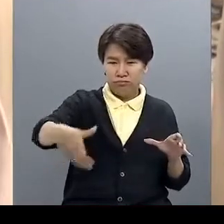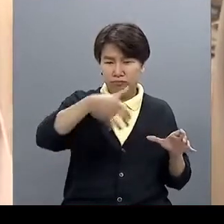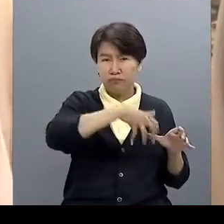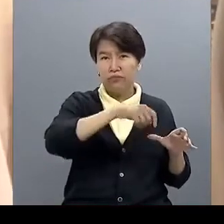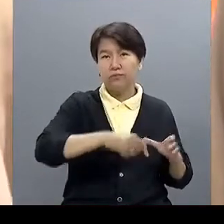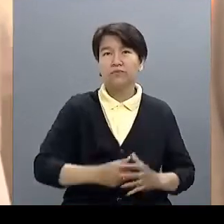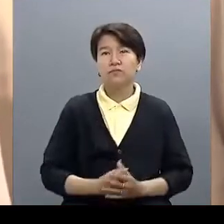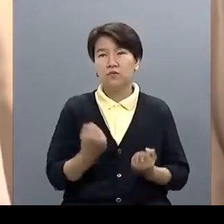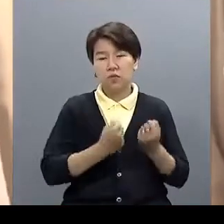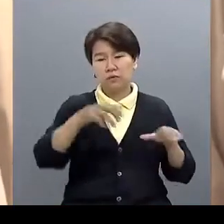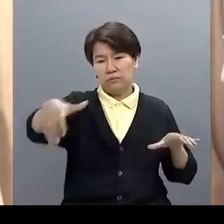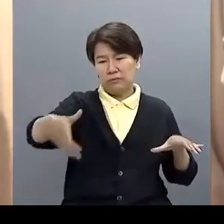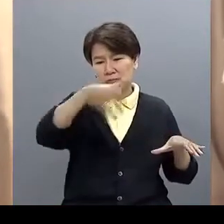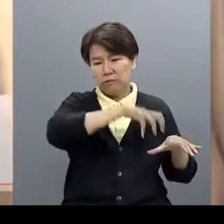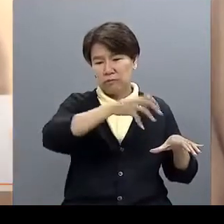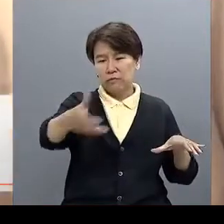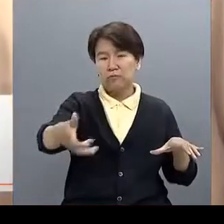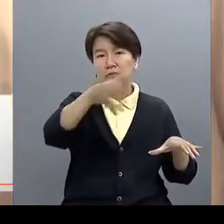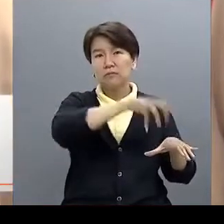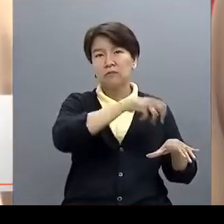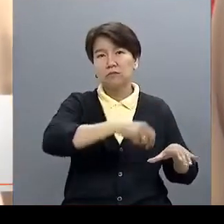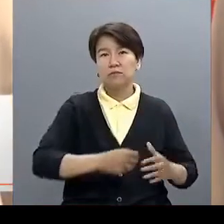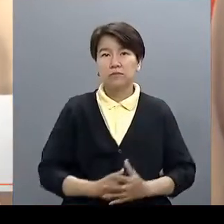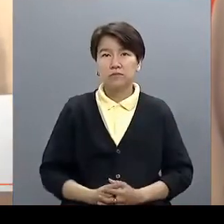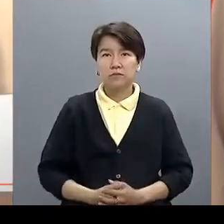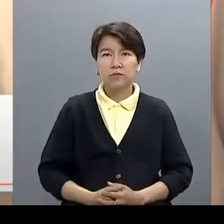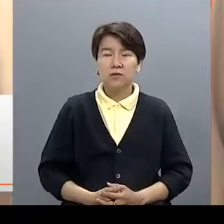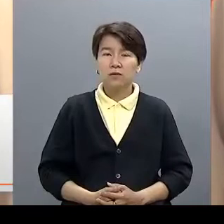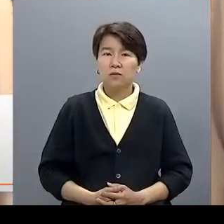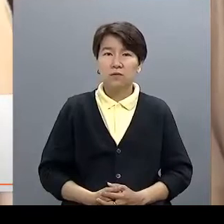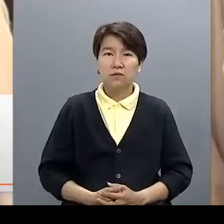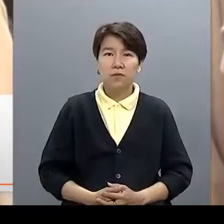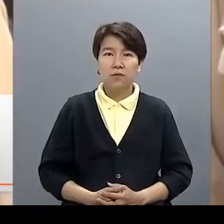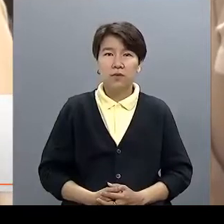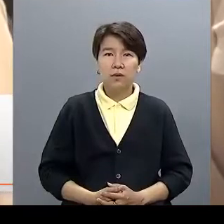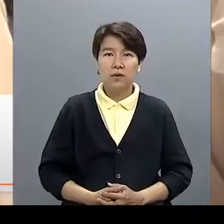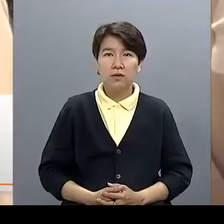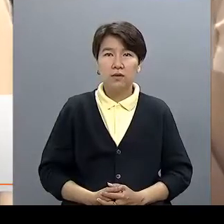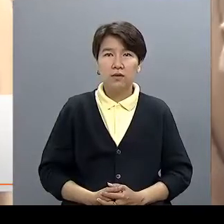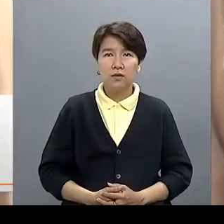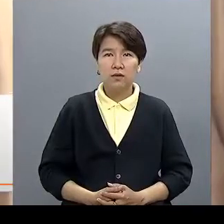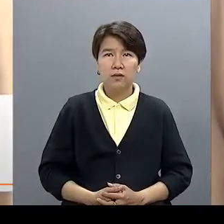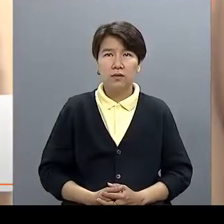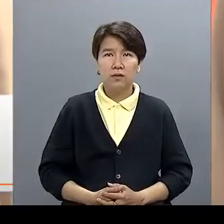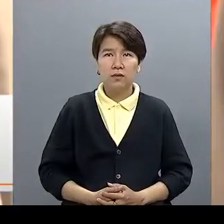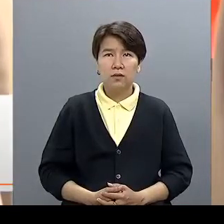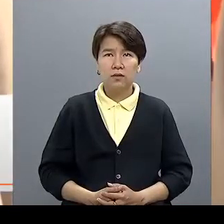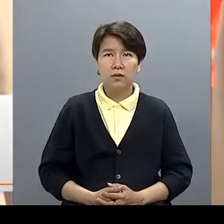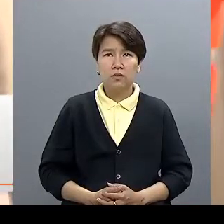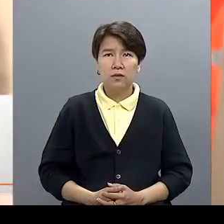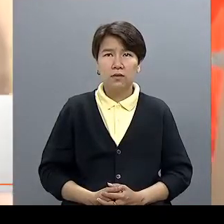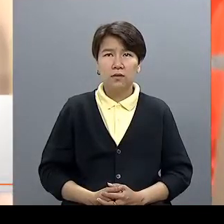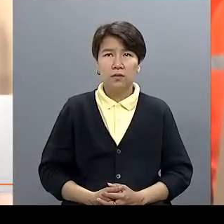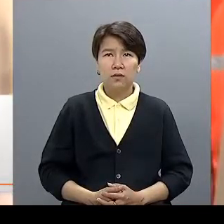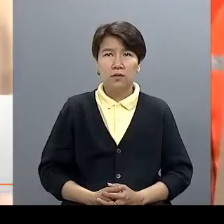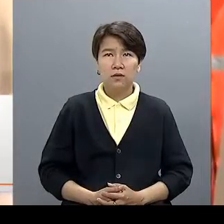ในหมู่บ้านที่เป็นหมู่บ้านเสี่ยงนะครับเราก็มีการไปสำรวจทำข้อมูลบ้านเสี่ยงทั้งหมดซึ่งมีประมาณสักบ้